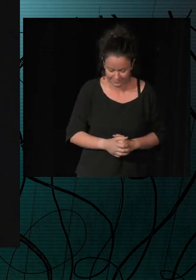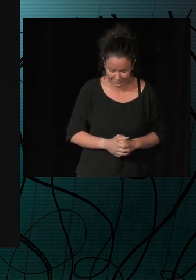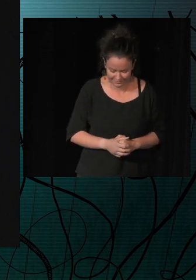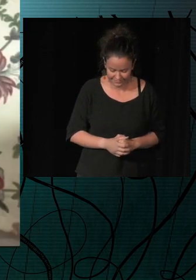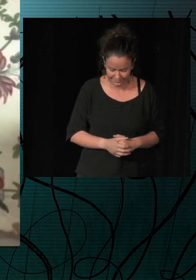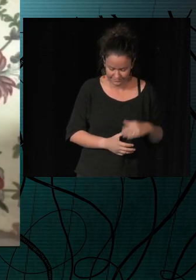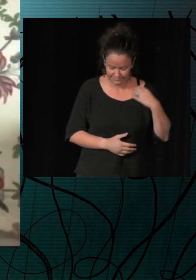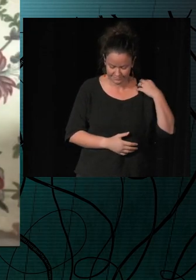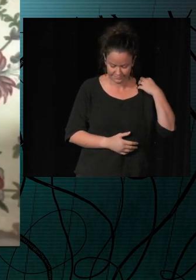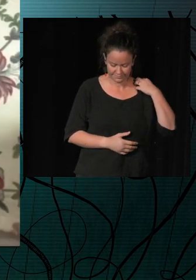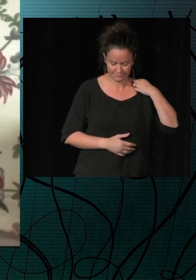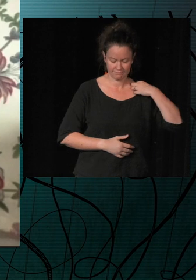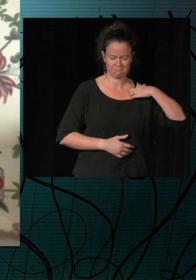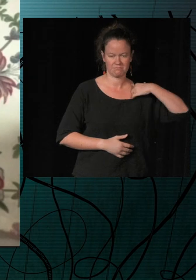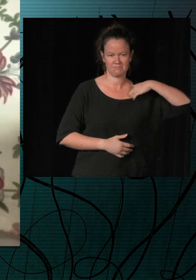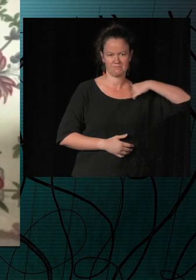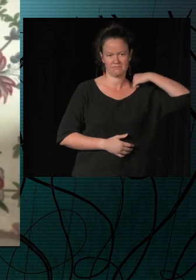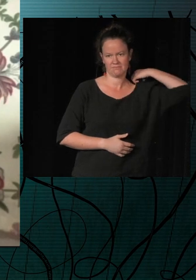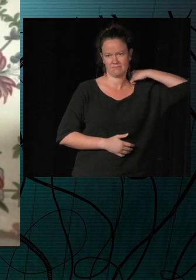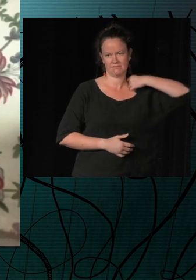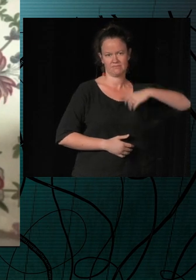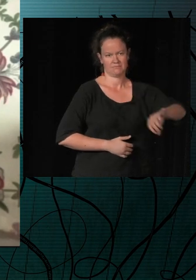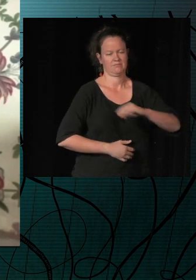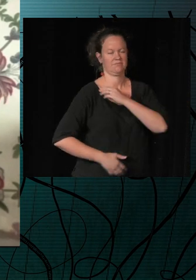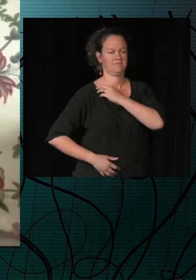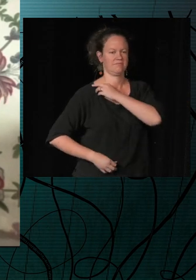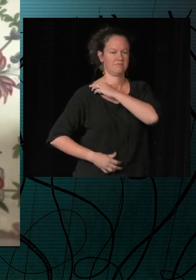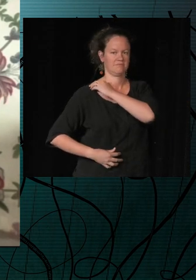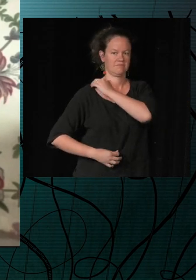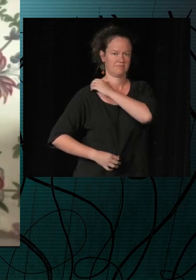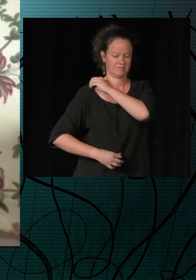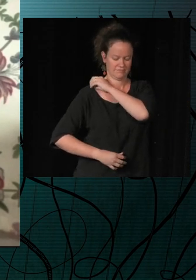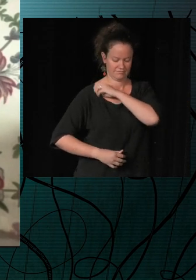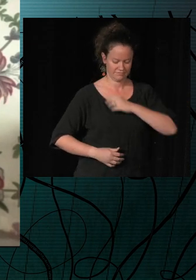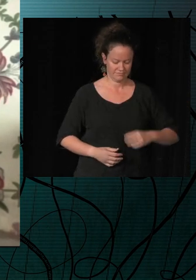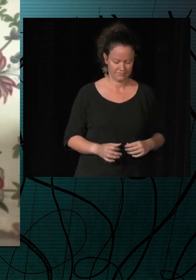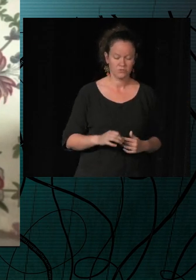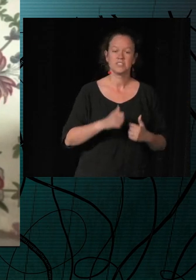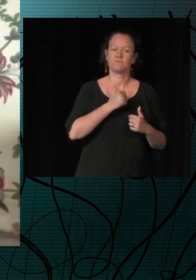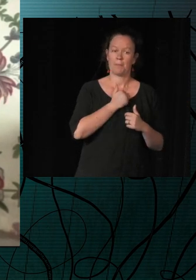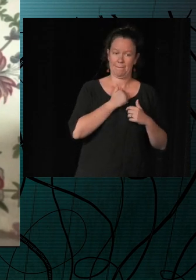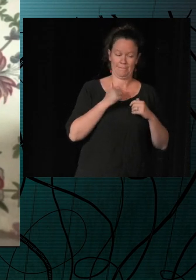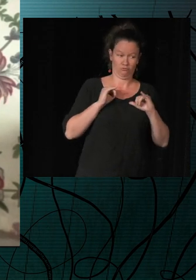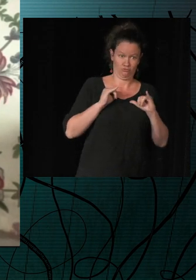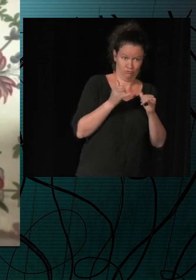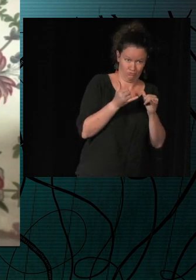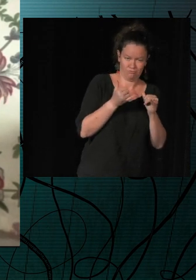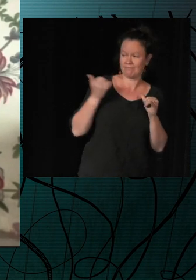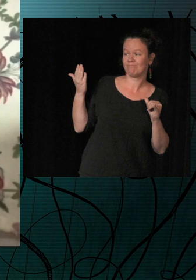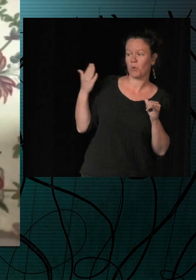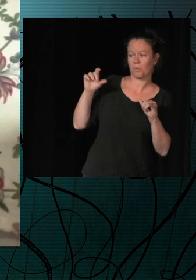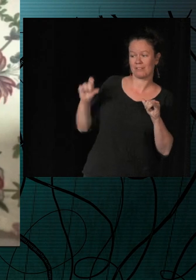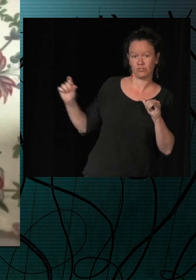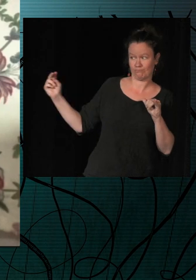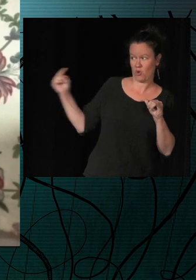bah justement pour avoir fait aussi découvrir des jeux d'horreur à des gens en y jouant devant eux ou en leur laissant la manette et puis en